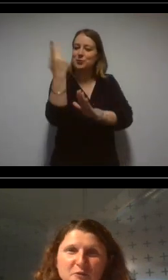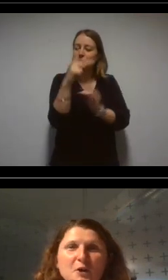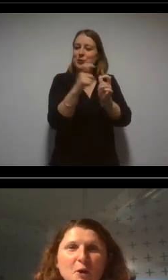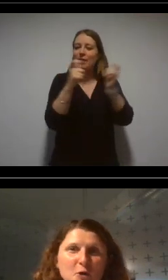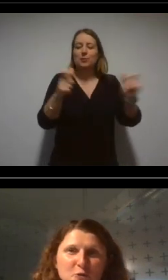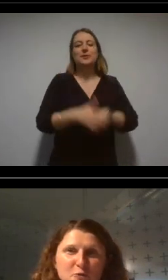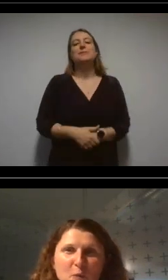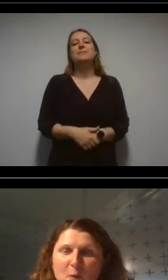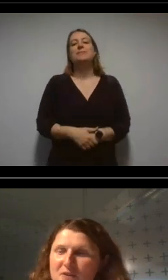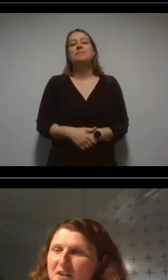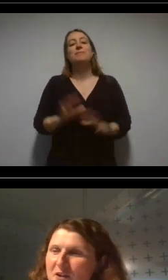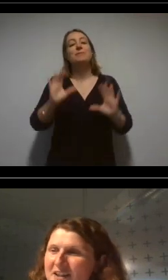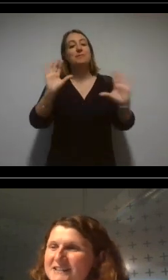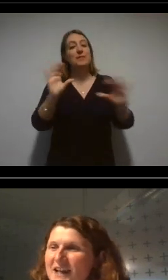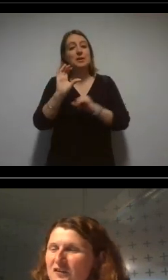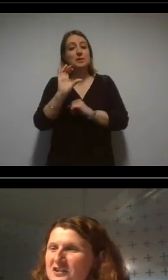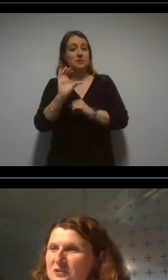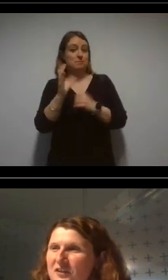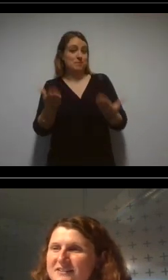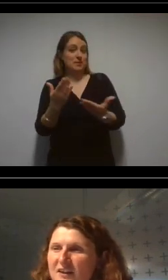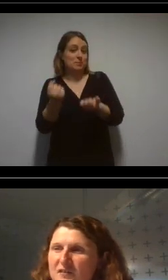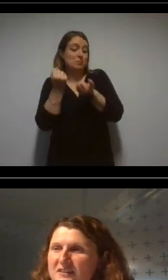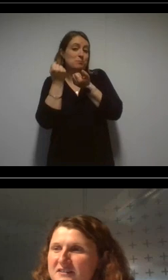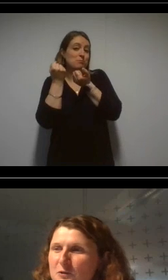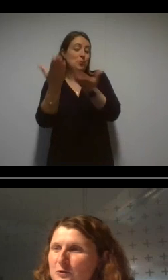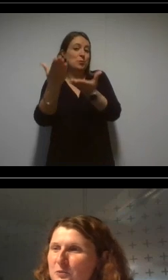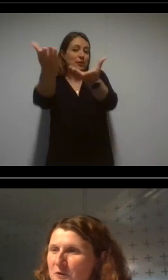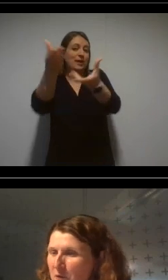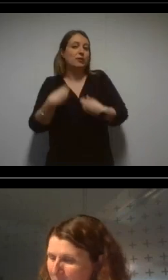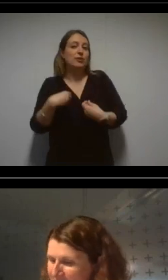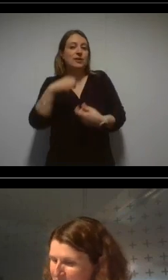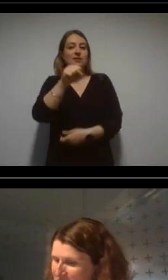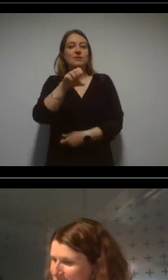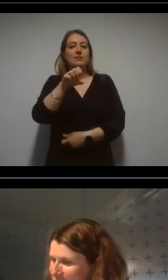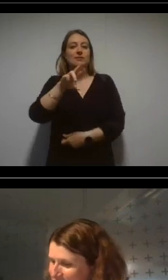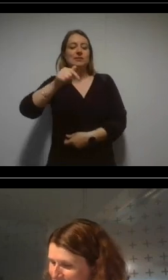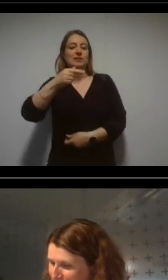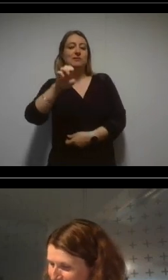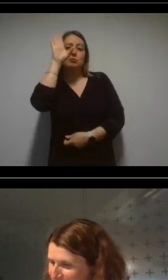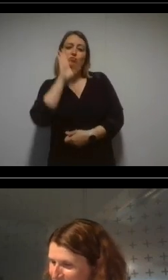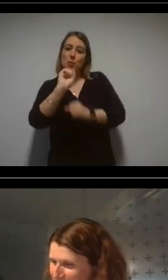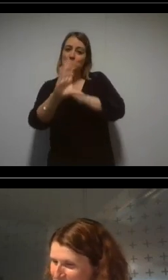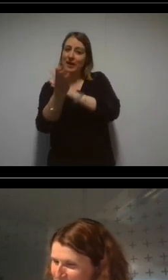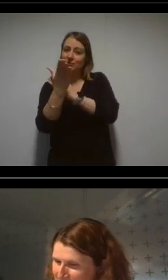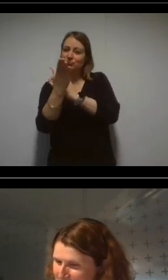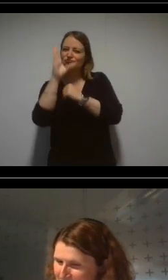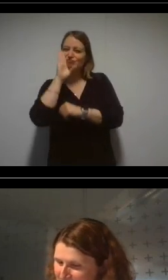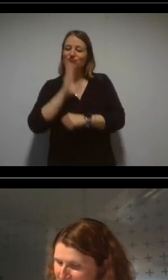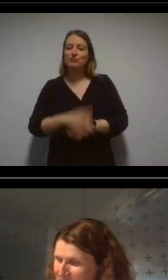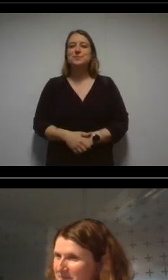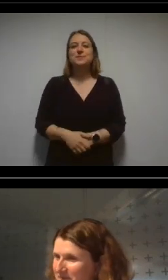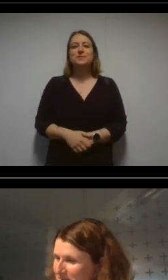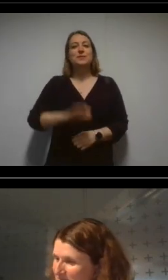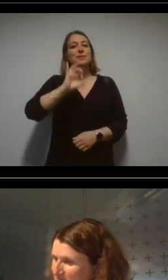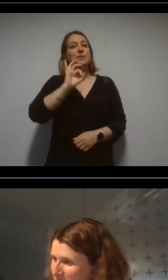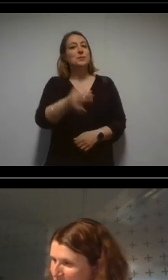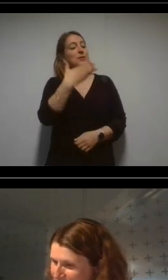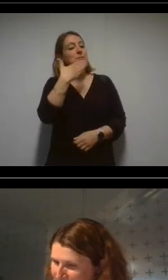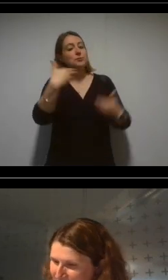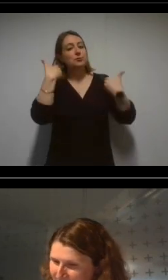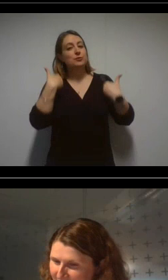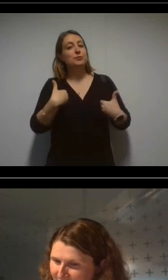en attendant, je vous propose d'accueillir Servane Chauvel. Servane, est-ce que tu peux te présenter? Oui, bonjour, bonjour à